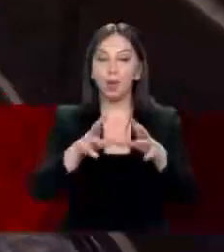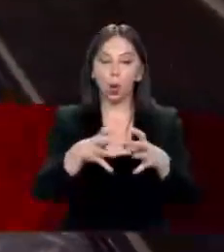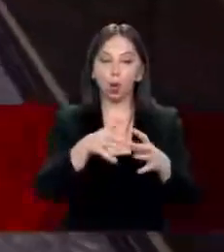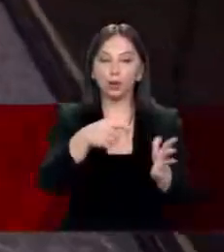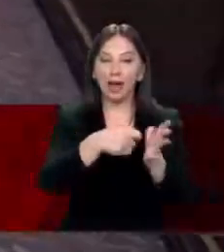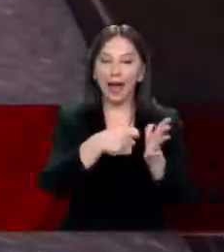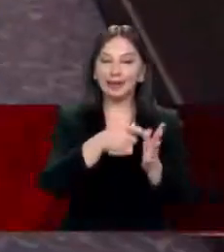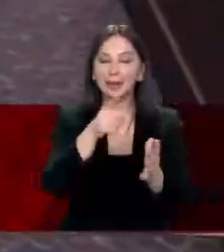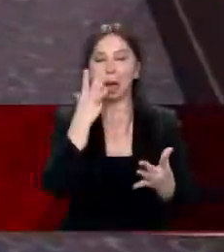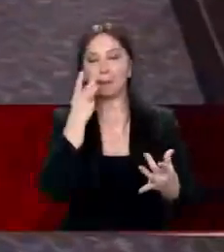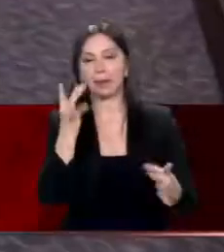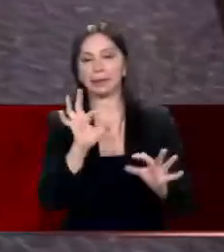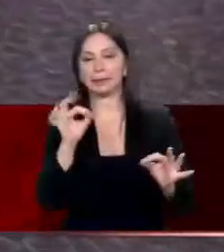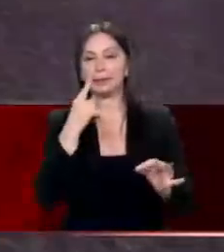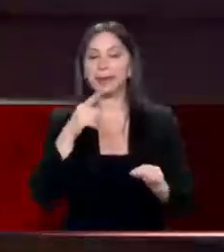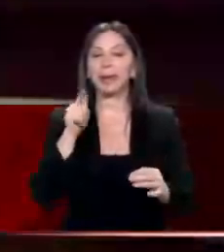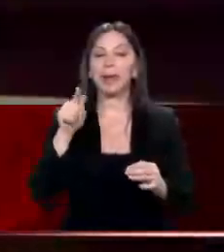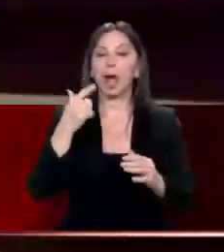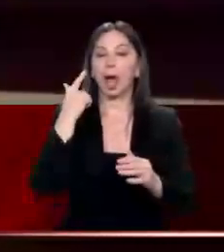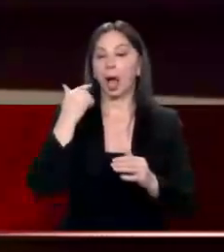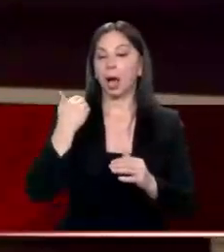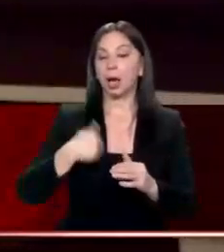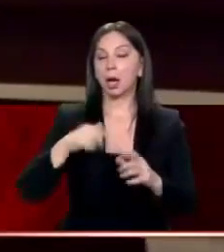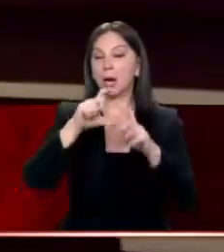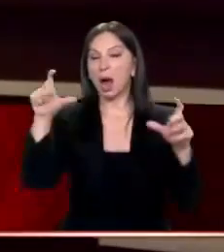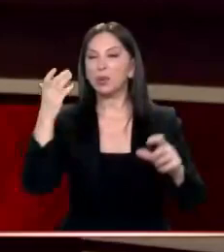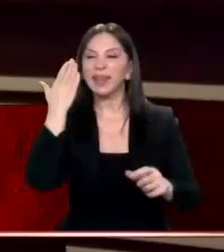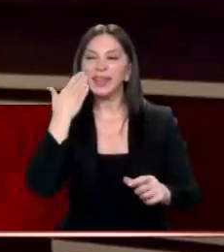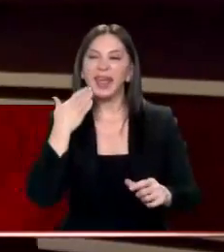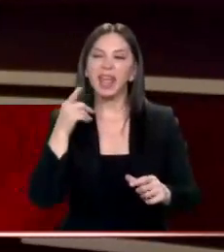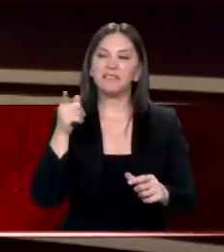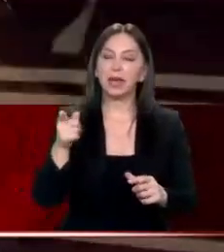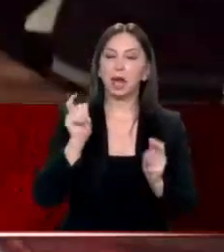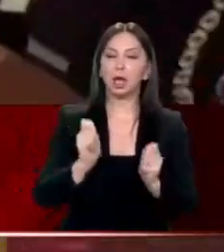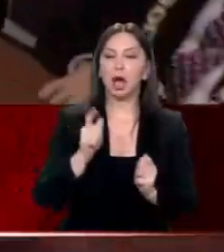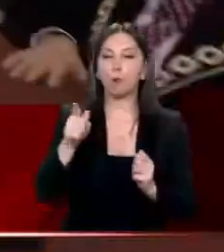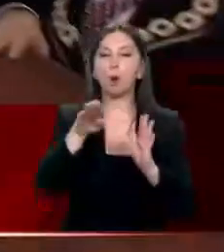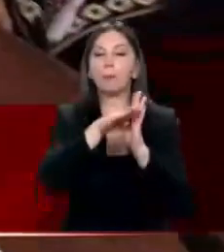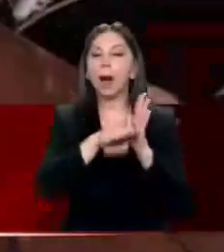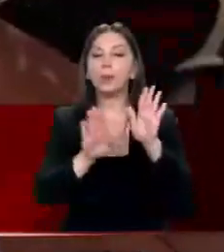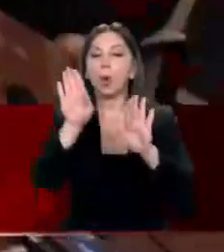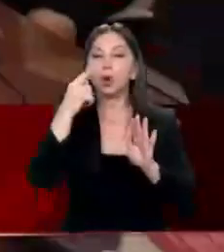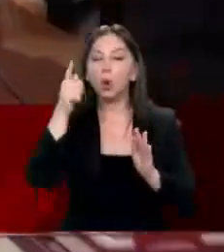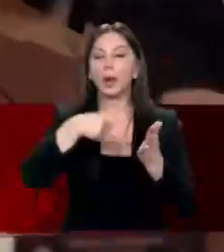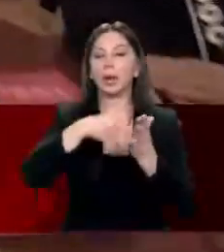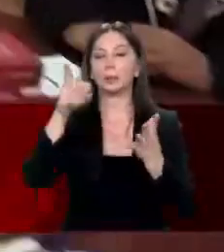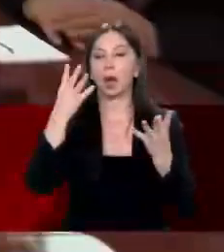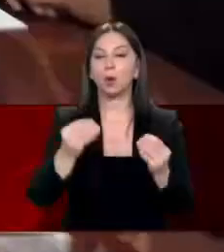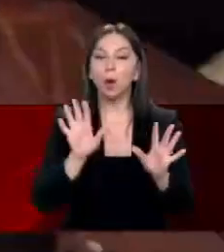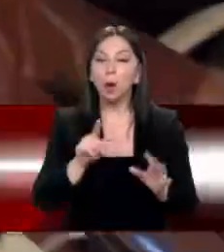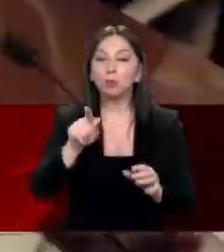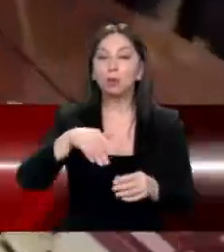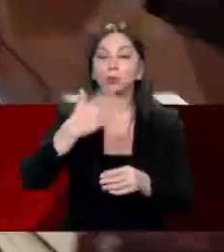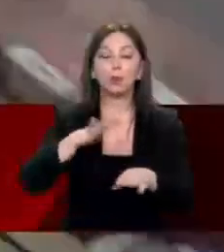adına kavramı belirsiz dedi. Kamu otoritesinin keyfi uygulamalarına açık yorumunu yaptı. Maddeyi oy birliğiyle iptal etti. Peki